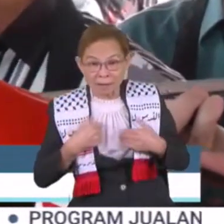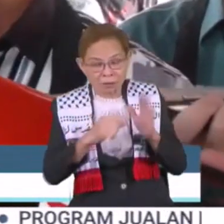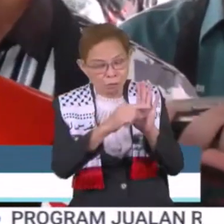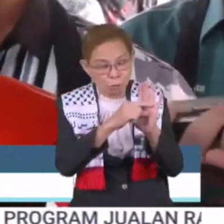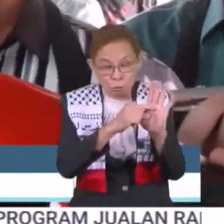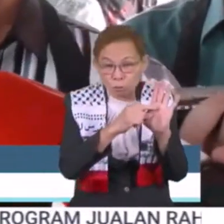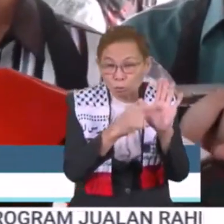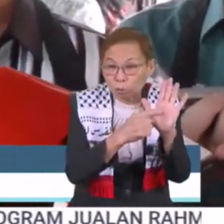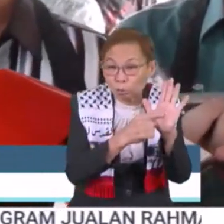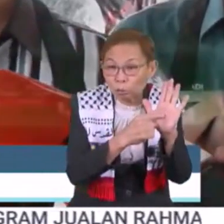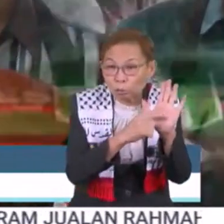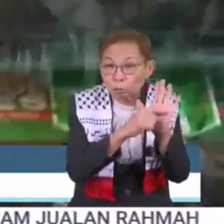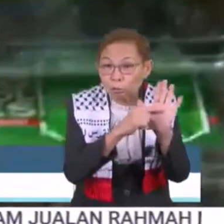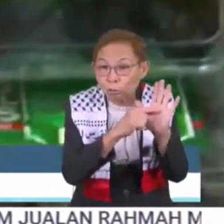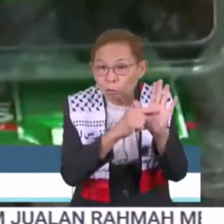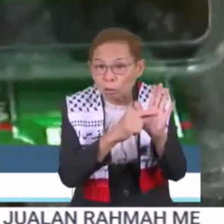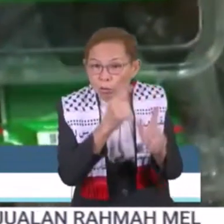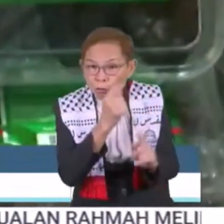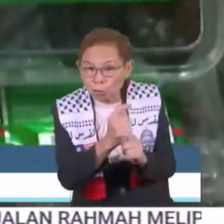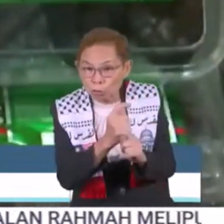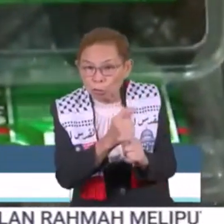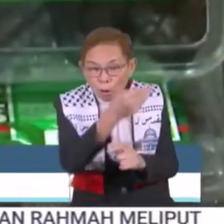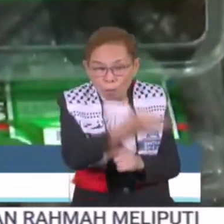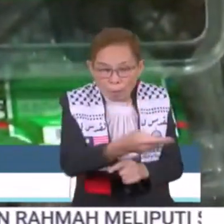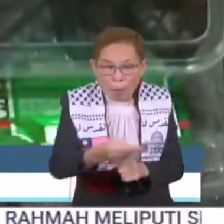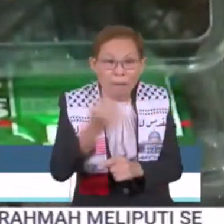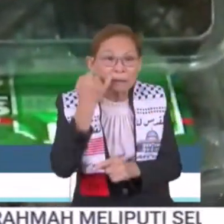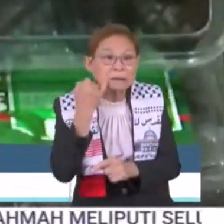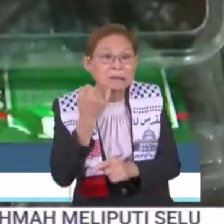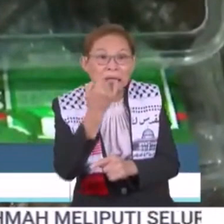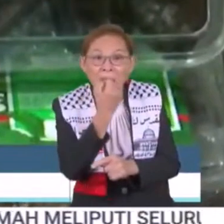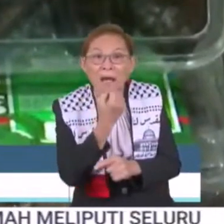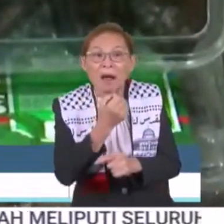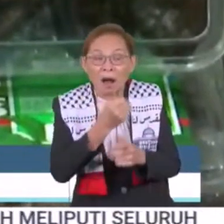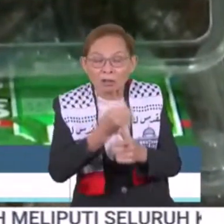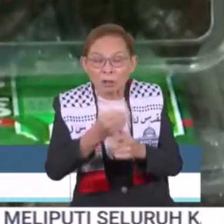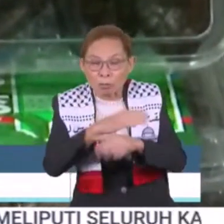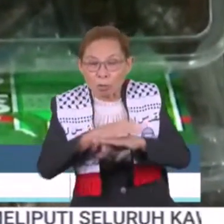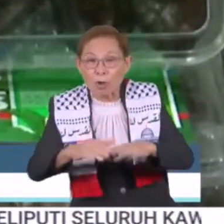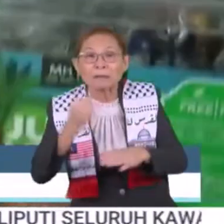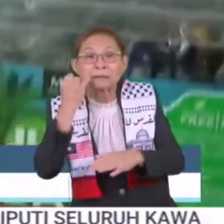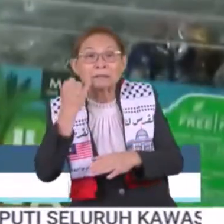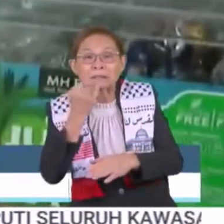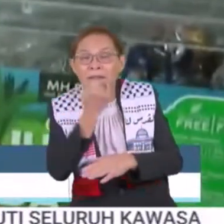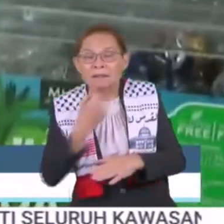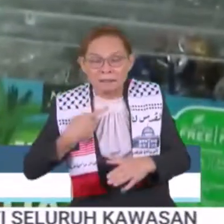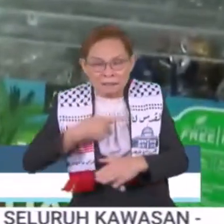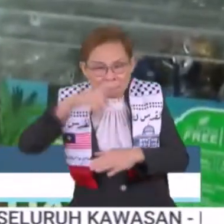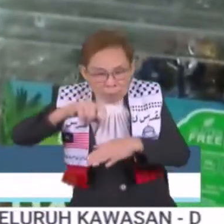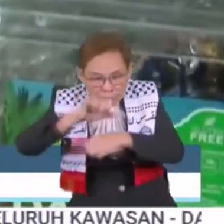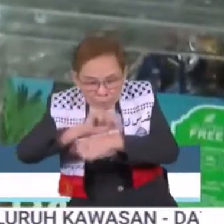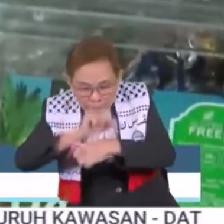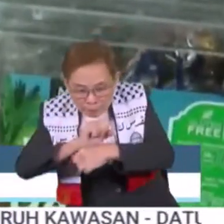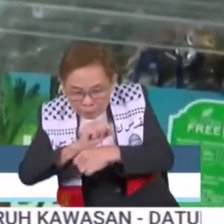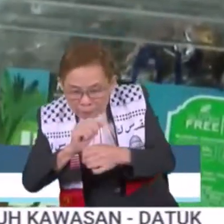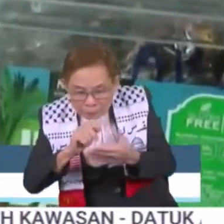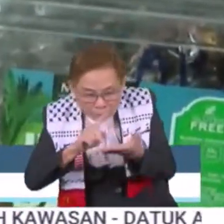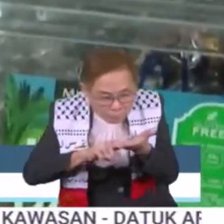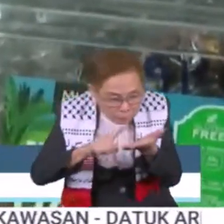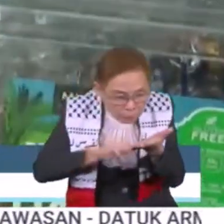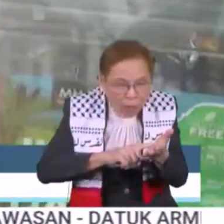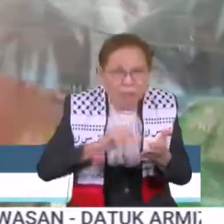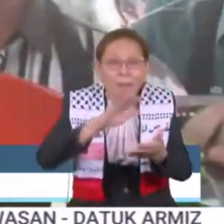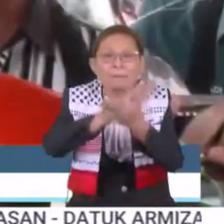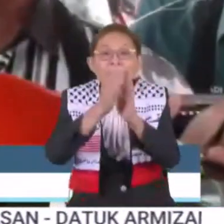kod yang boleh menentukan sama ada itu produk Israel ataupun tidak. Jadi kita kena buat kerja sikitlah. Itu yang saya kata sebagai